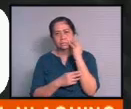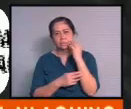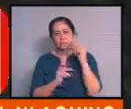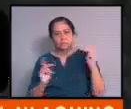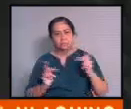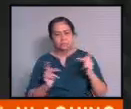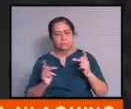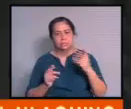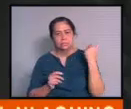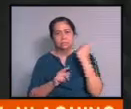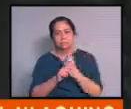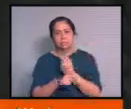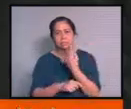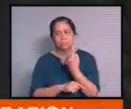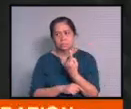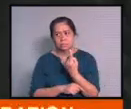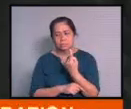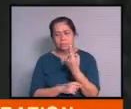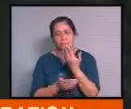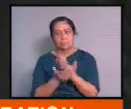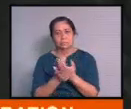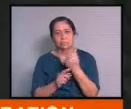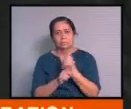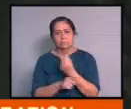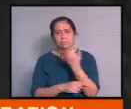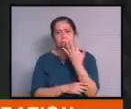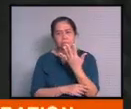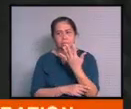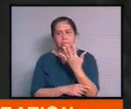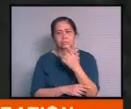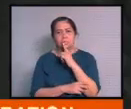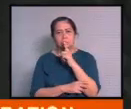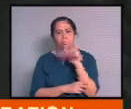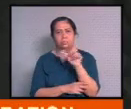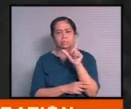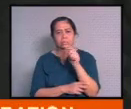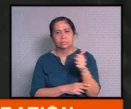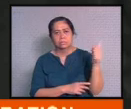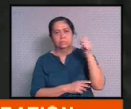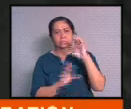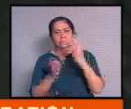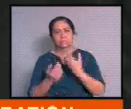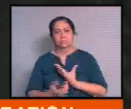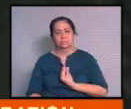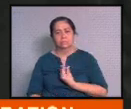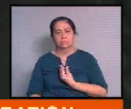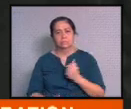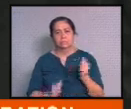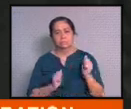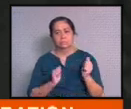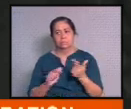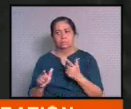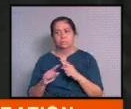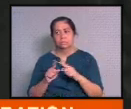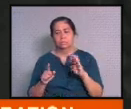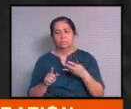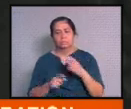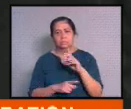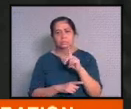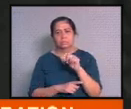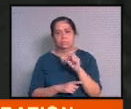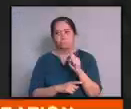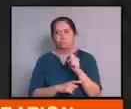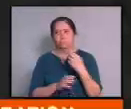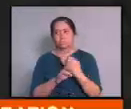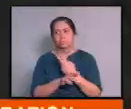sakit noong August 1. Pagdating ng August 5, darating na raw ang upper class at kinakabahan ng lahat ng 4th class sa regular